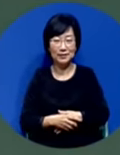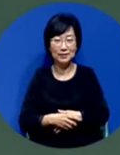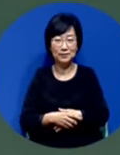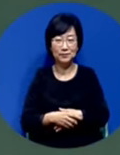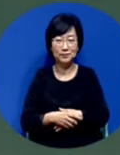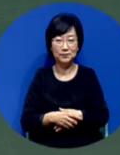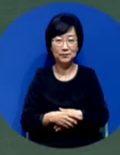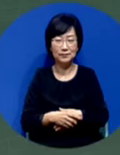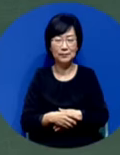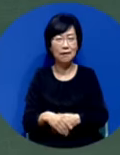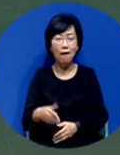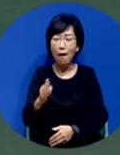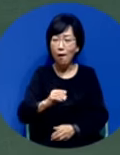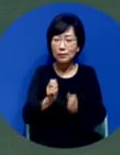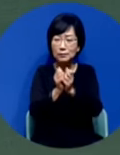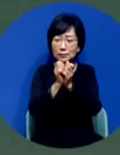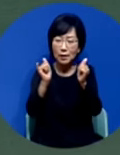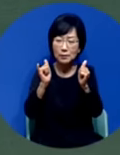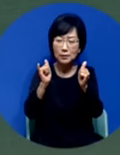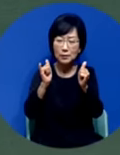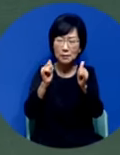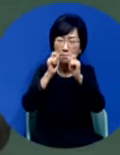나 때문에 못 깨달아.